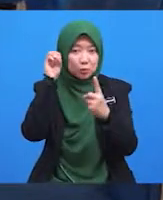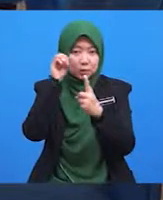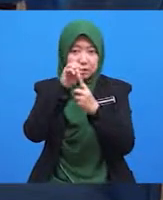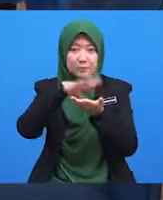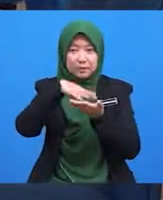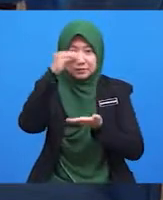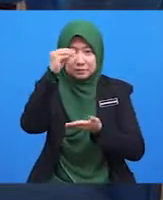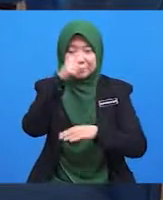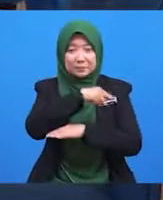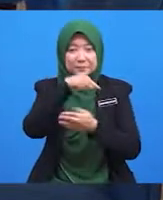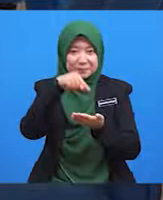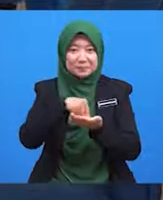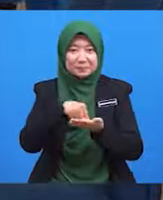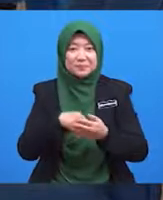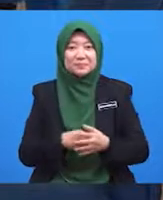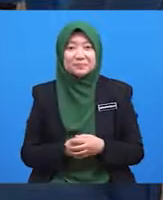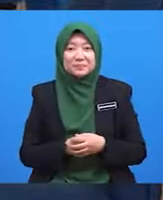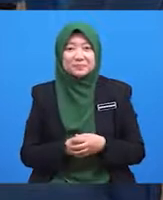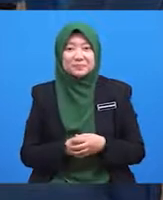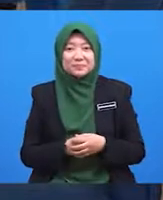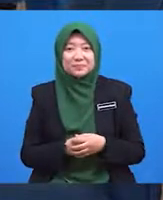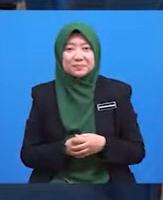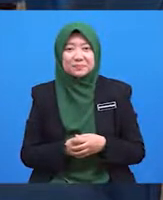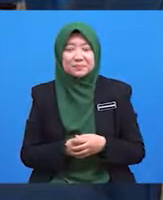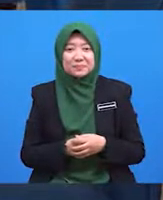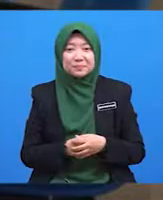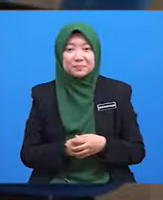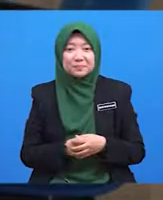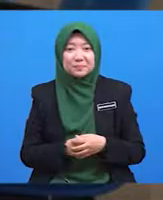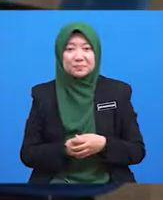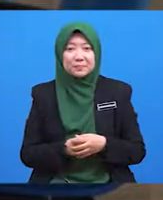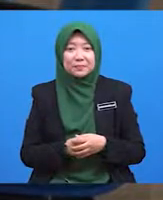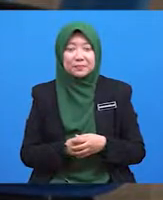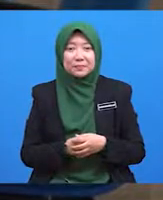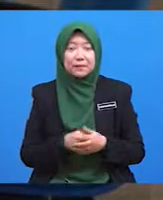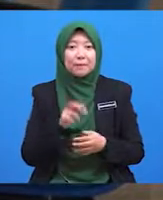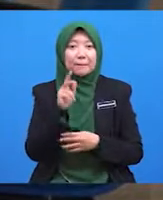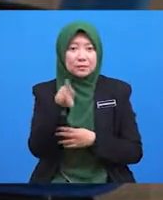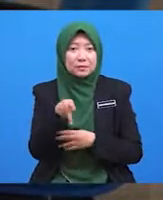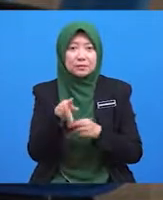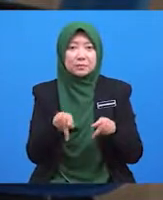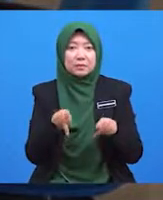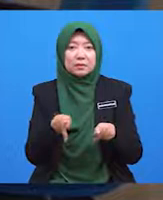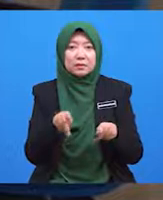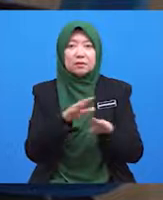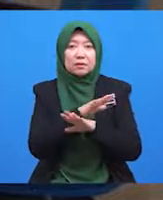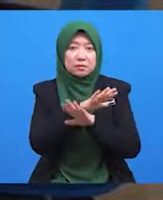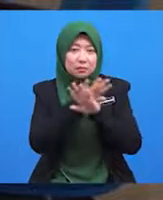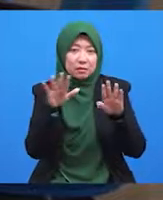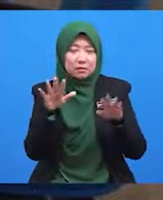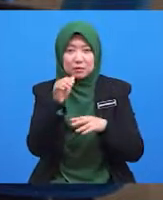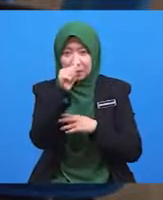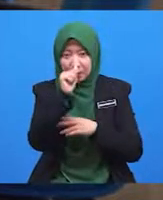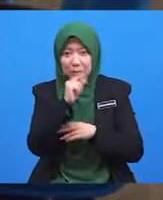pembelajaran rawatan badan sedut vakum kita pada hari ini. Yang pasti, pelajar semua tidak sabar